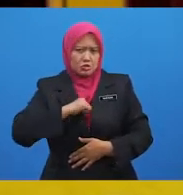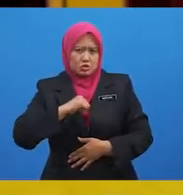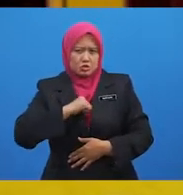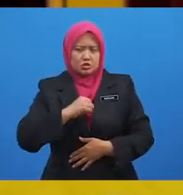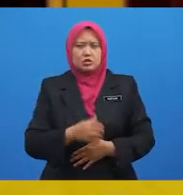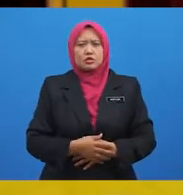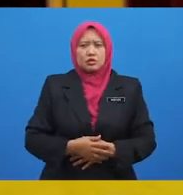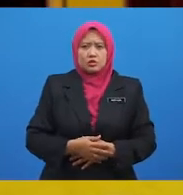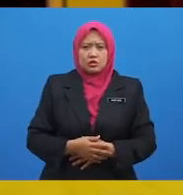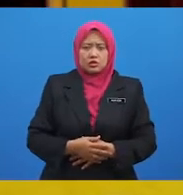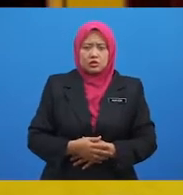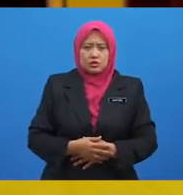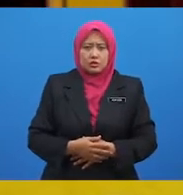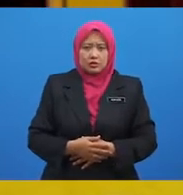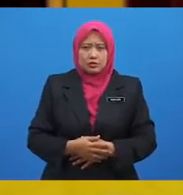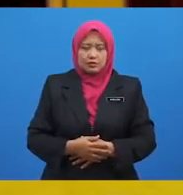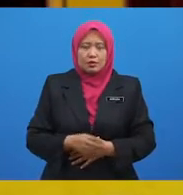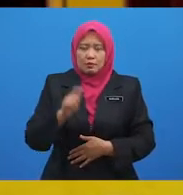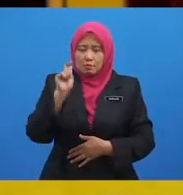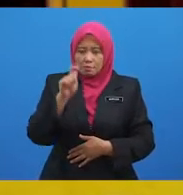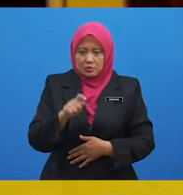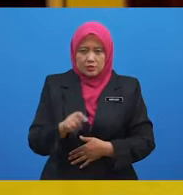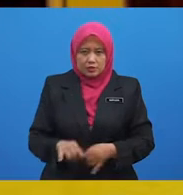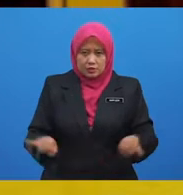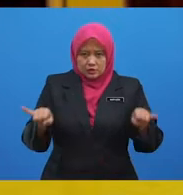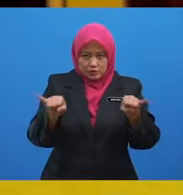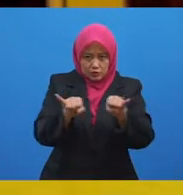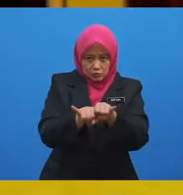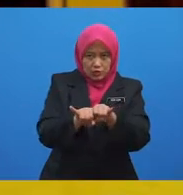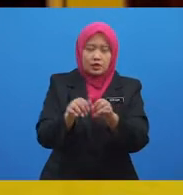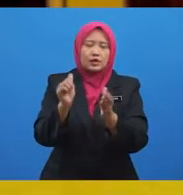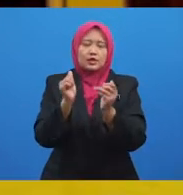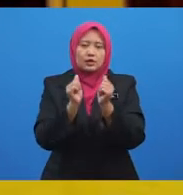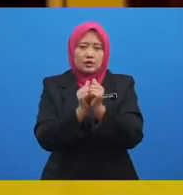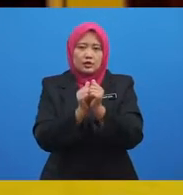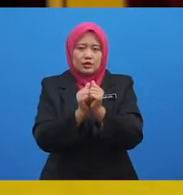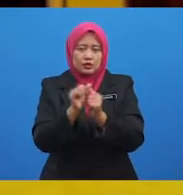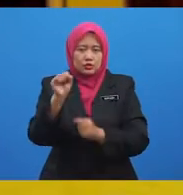logik, relevan dan sesuai dengan soalan yang dikemukakan.